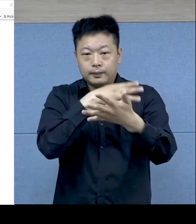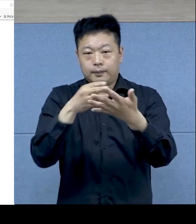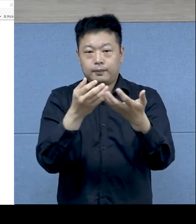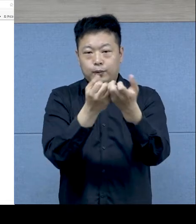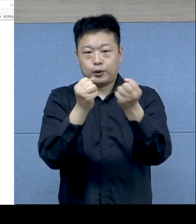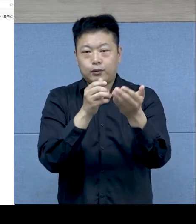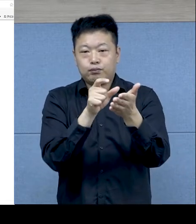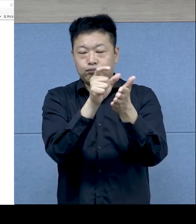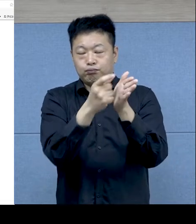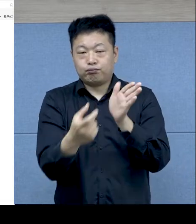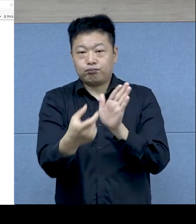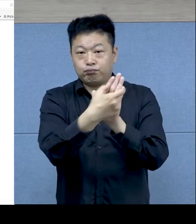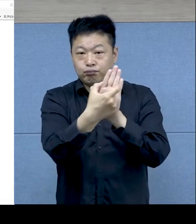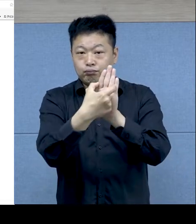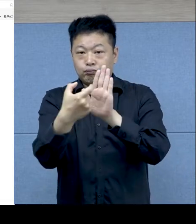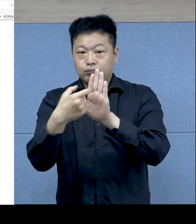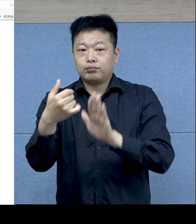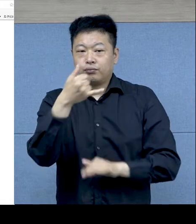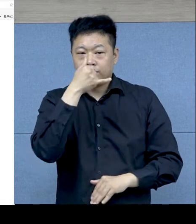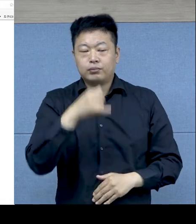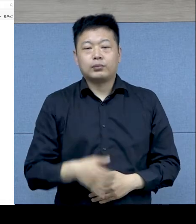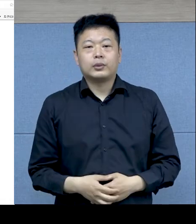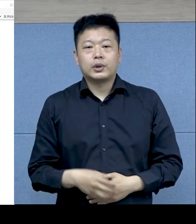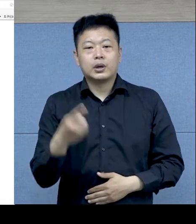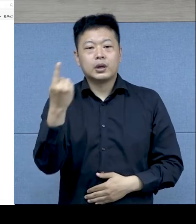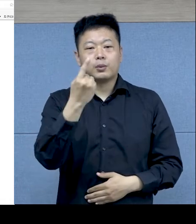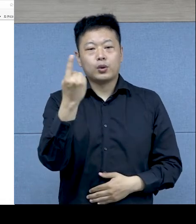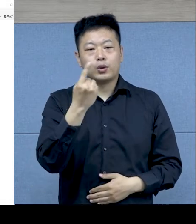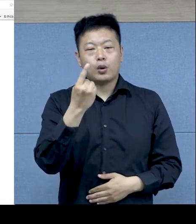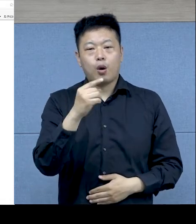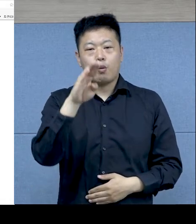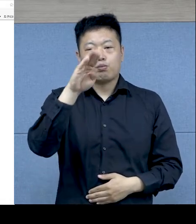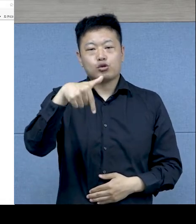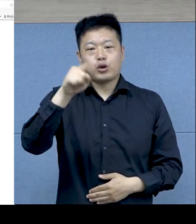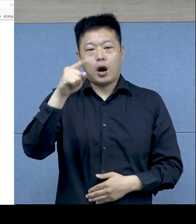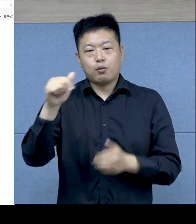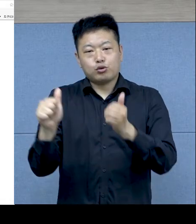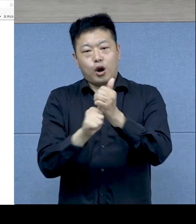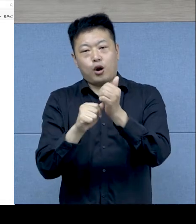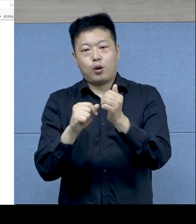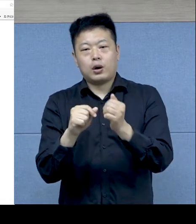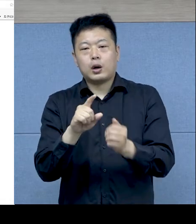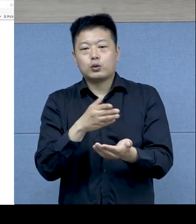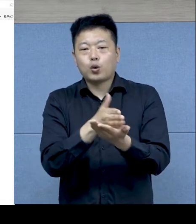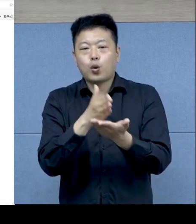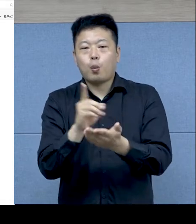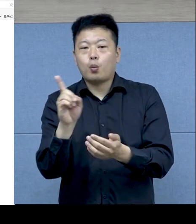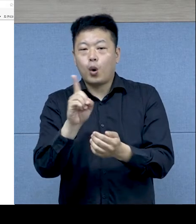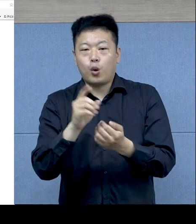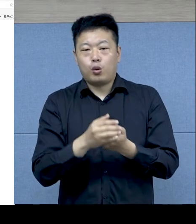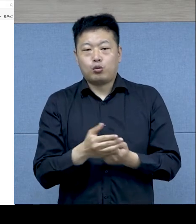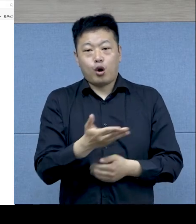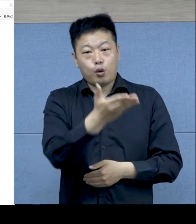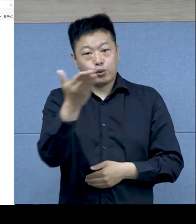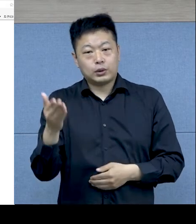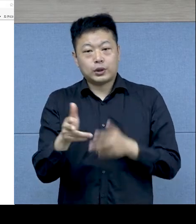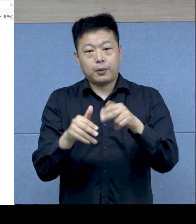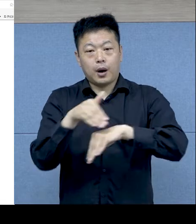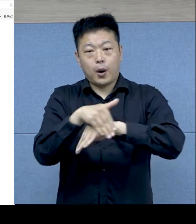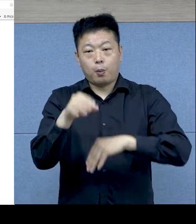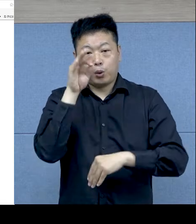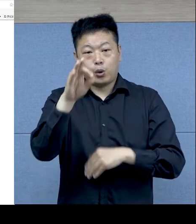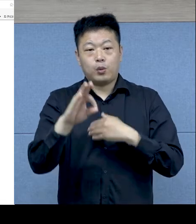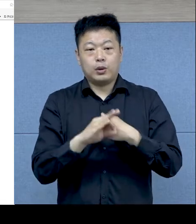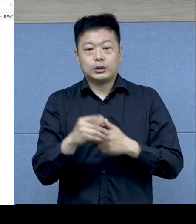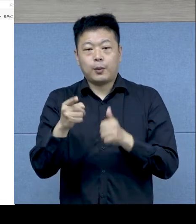기입해 주시면 됩니다. 사업 1번에 옆에 이제 부가목명이라는 게 있는데요. 여기는 여러분들